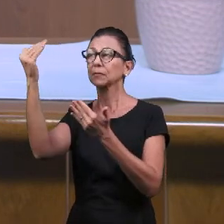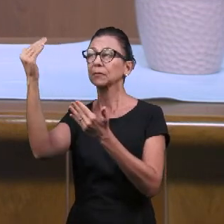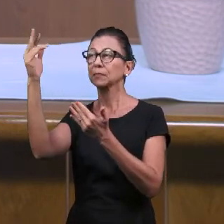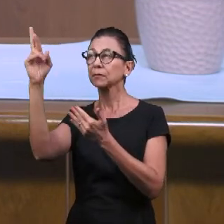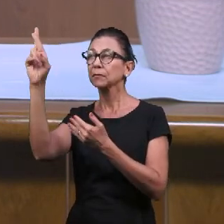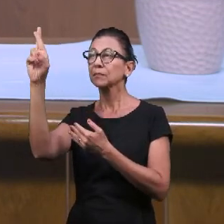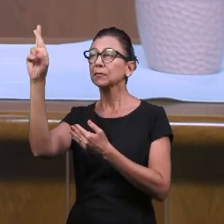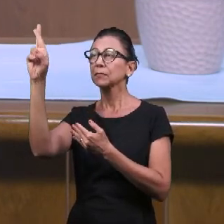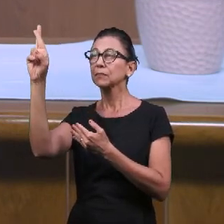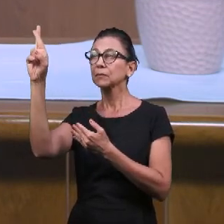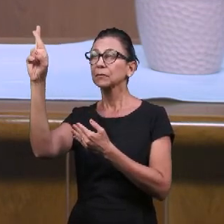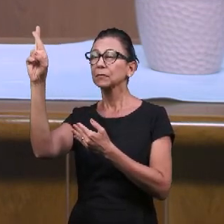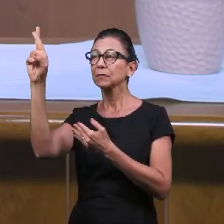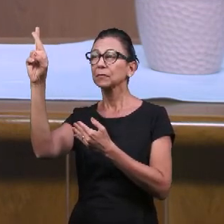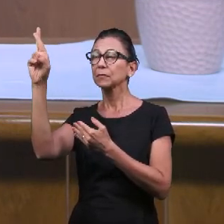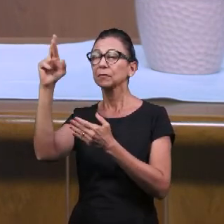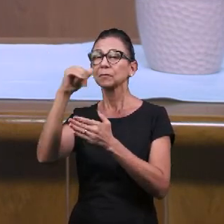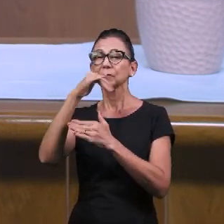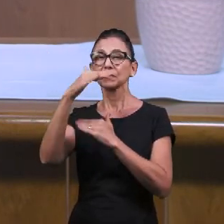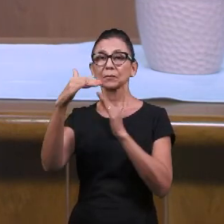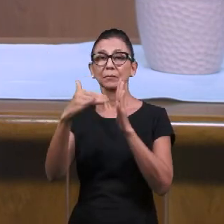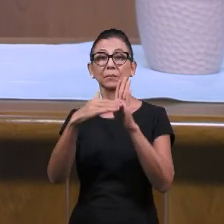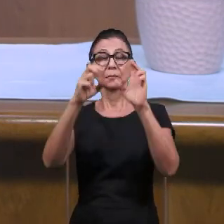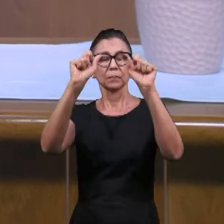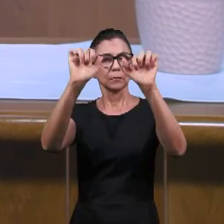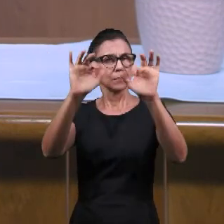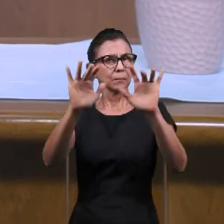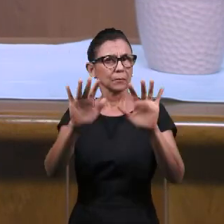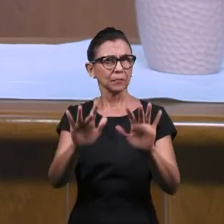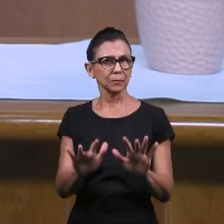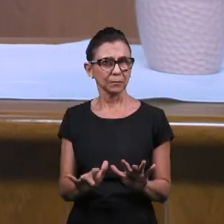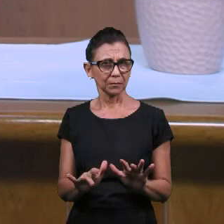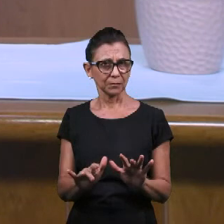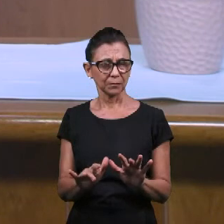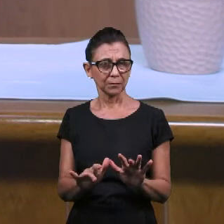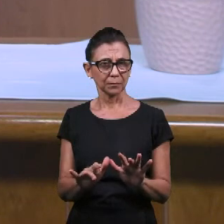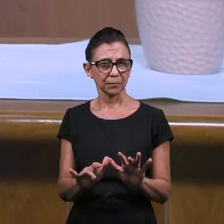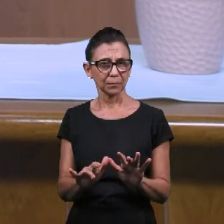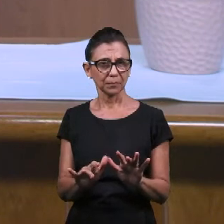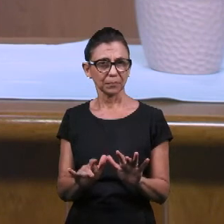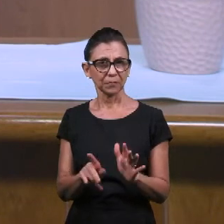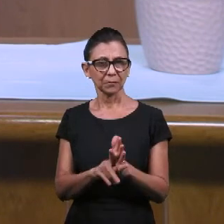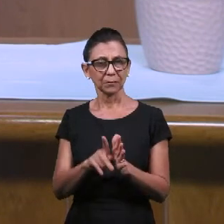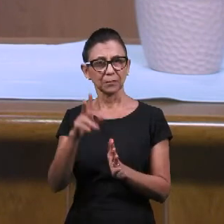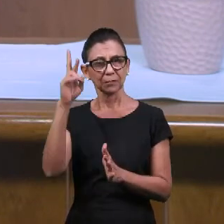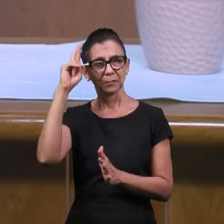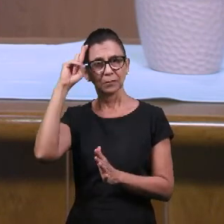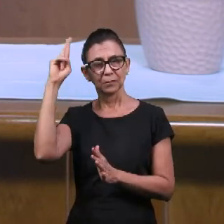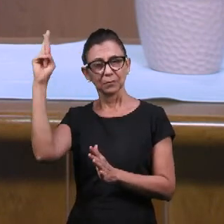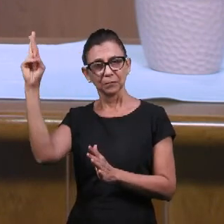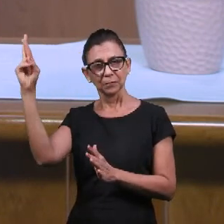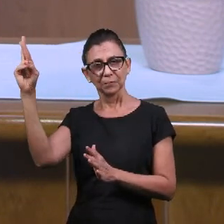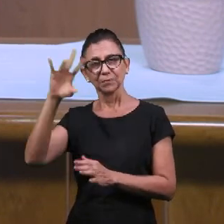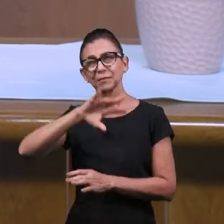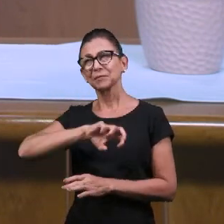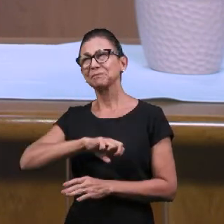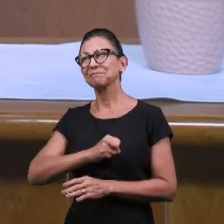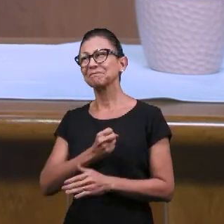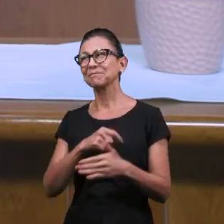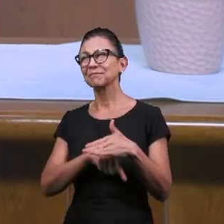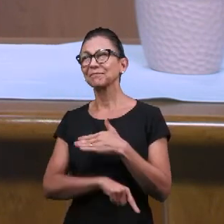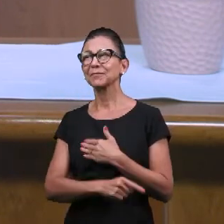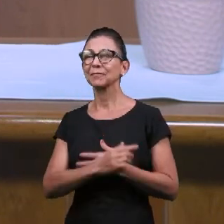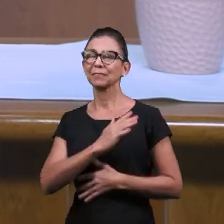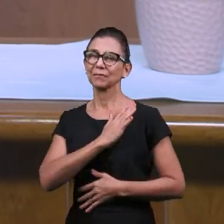мы благодарны Тебе, Господи, за все те блага, которые Ты изливаешь